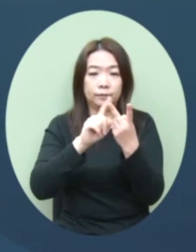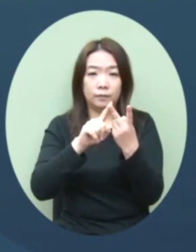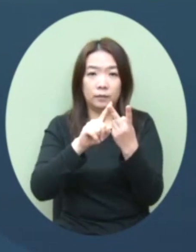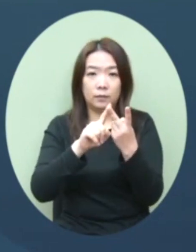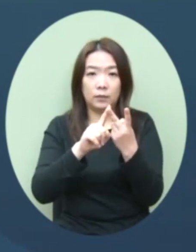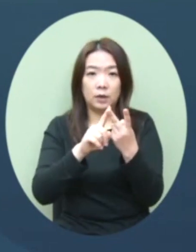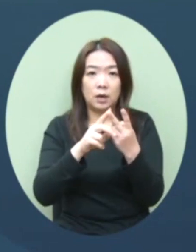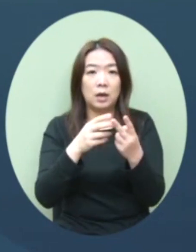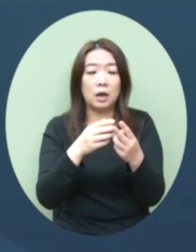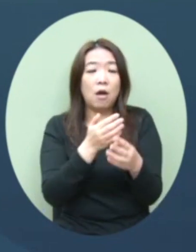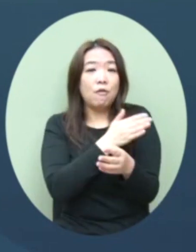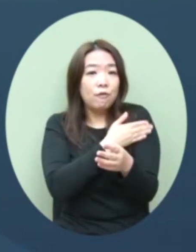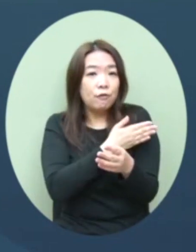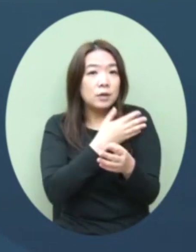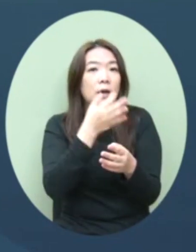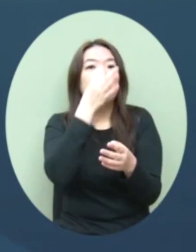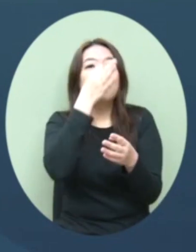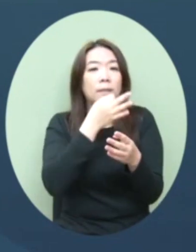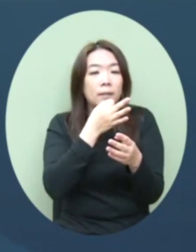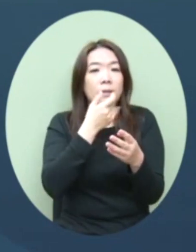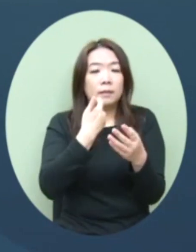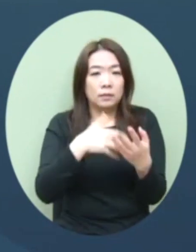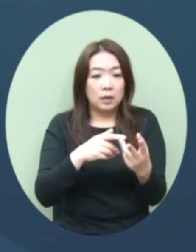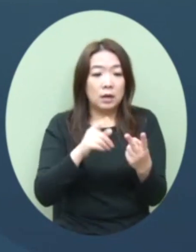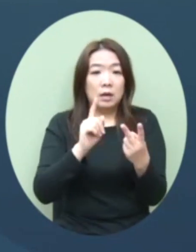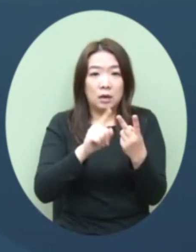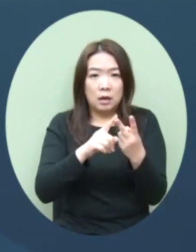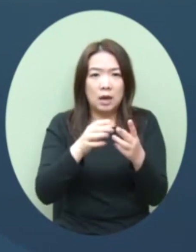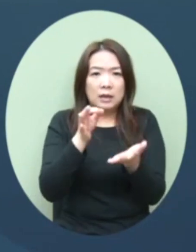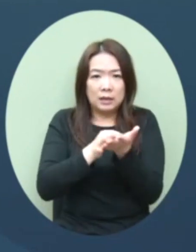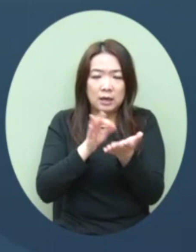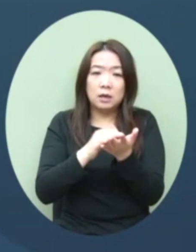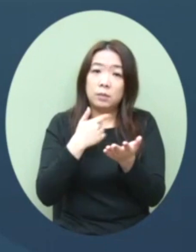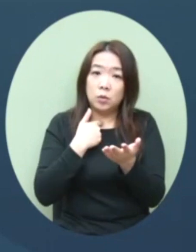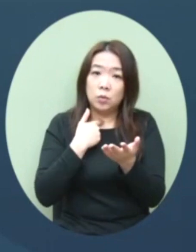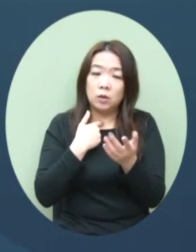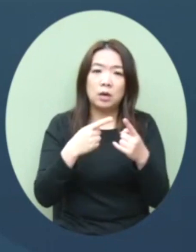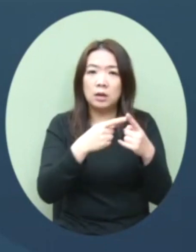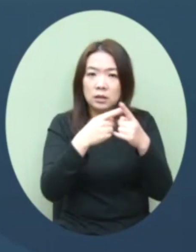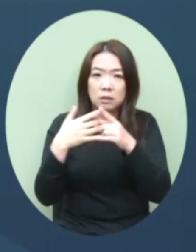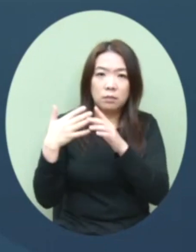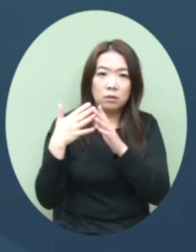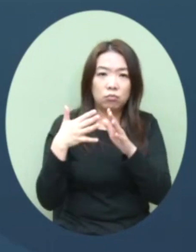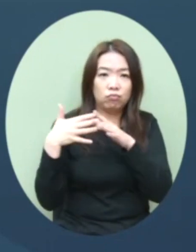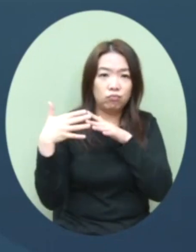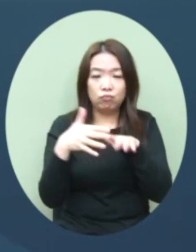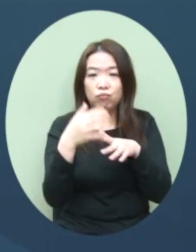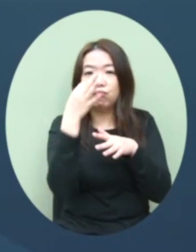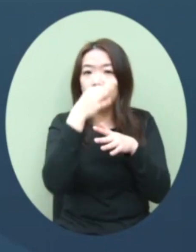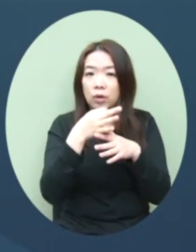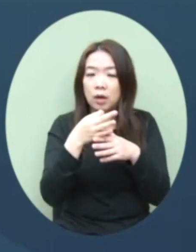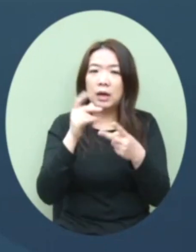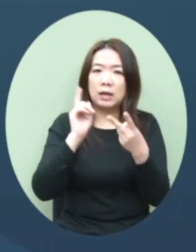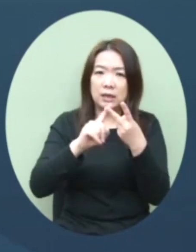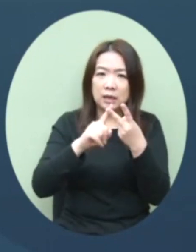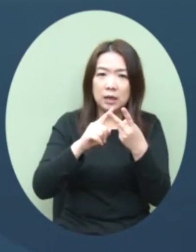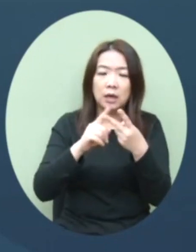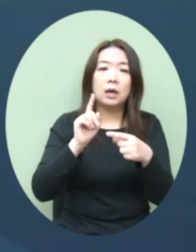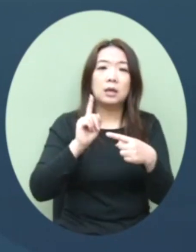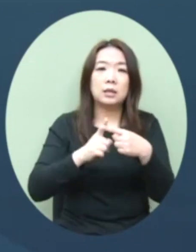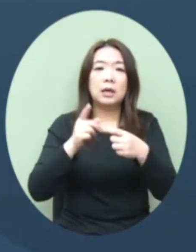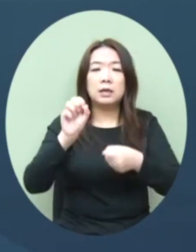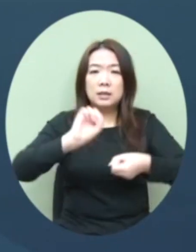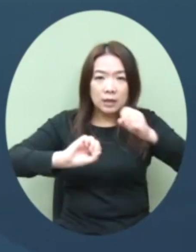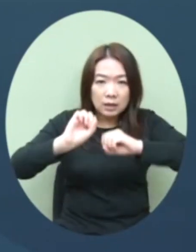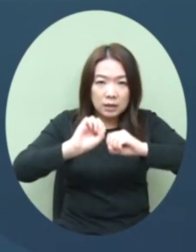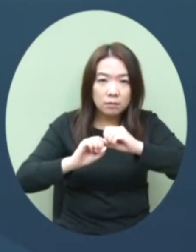第二個採養員就是需要有地點市民要來第二個是需要有實驗室的能力相對